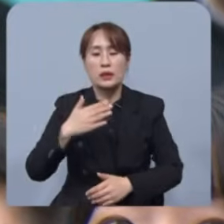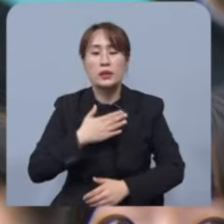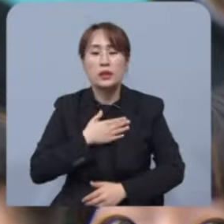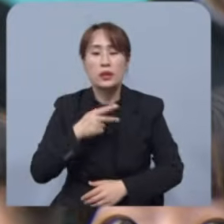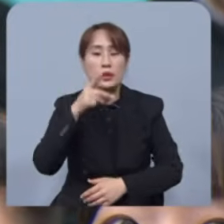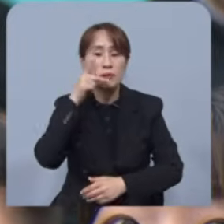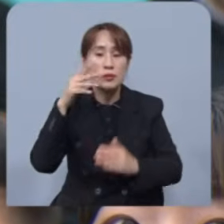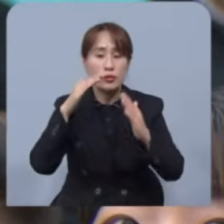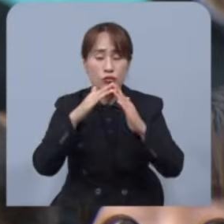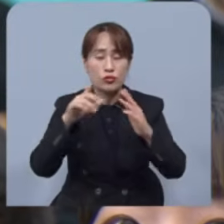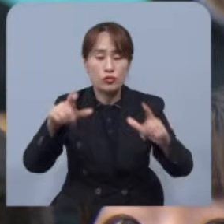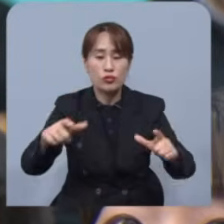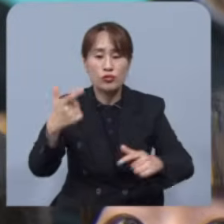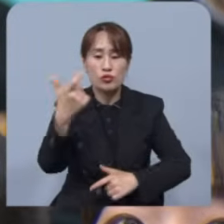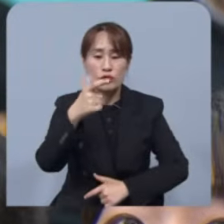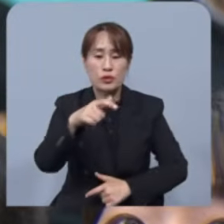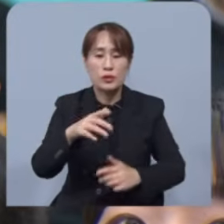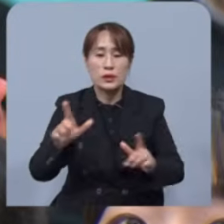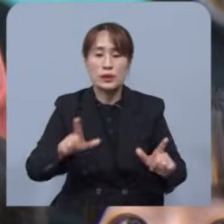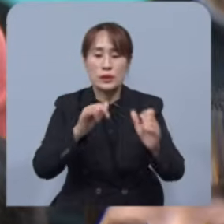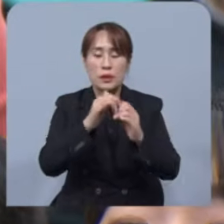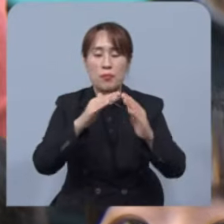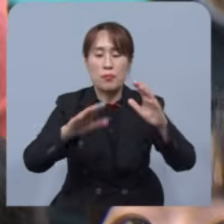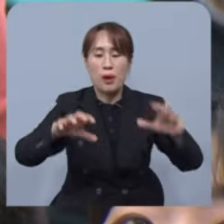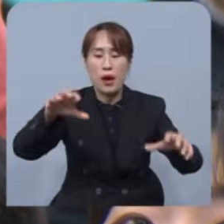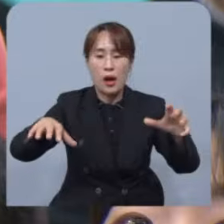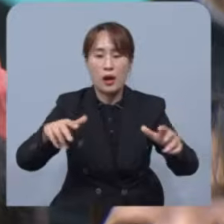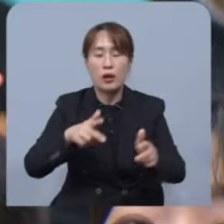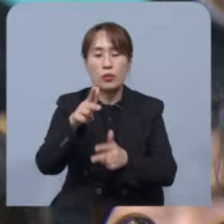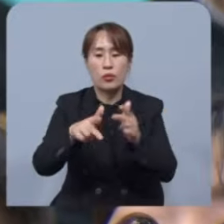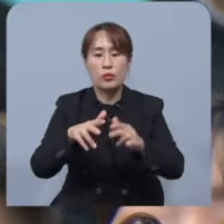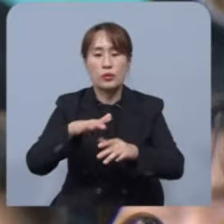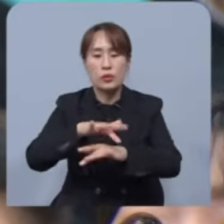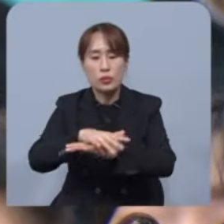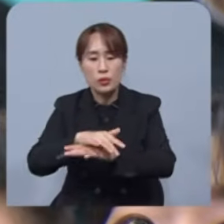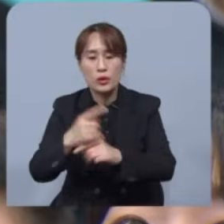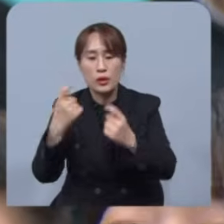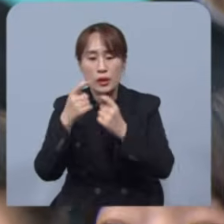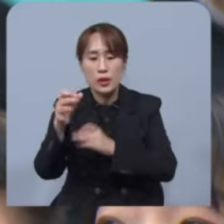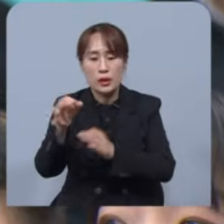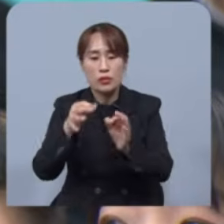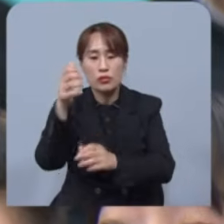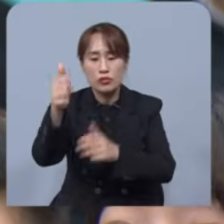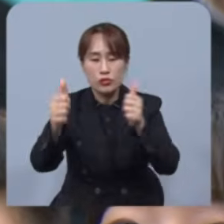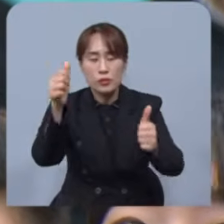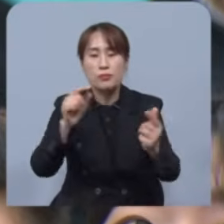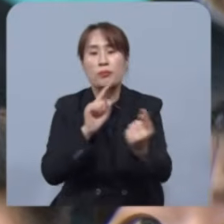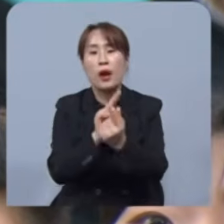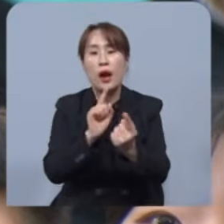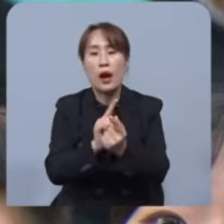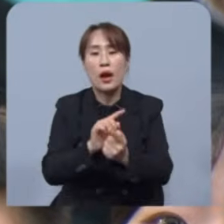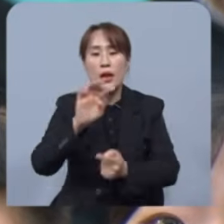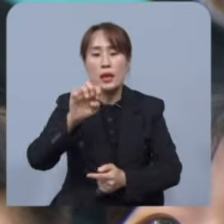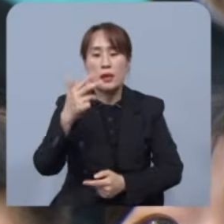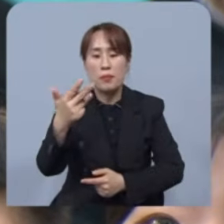저희는 음성군의 60개가 넘는 주민 마을, 공장, 농장, 소상공인을 주인공으로 만나는